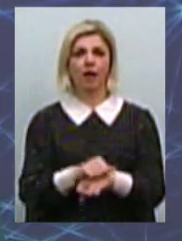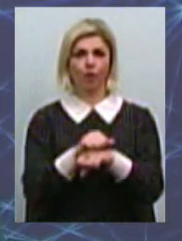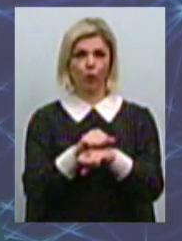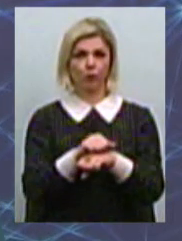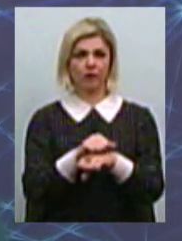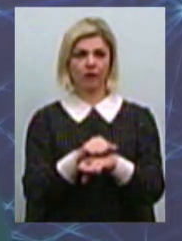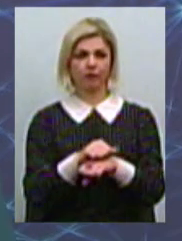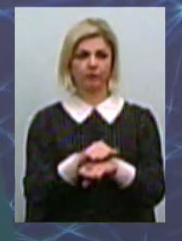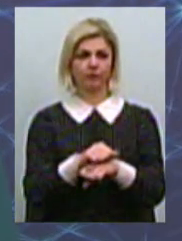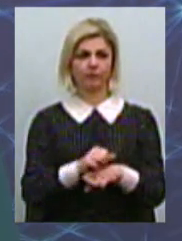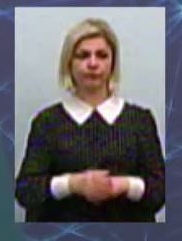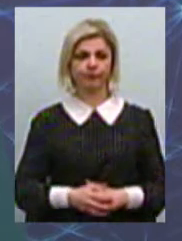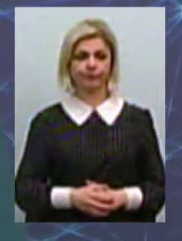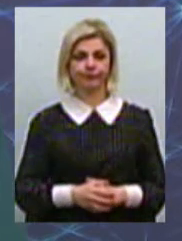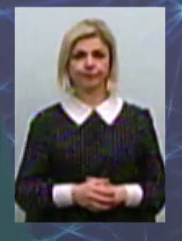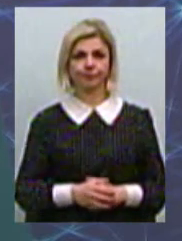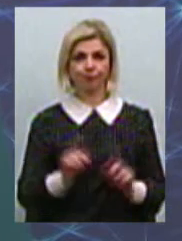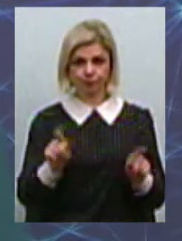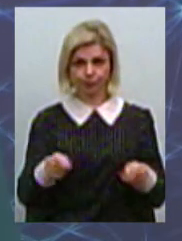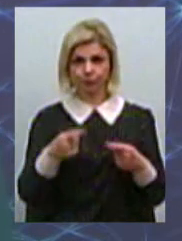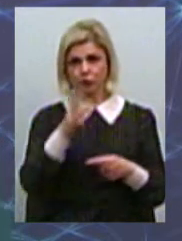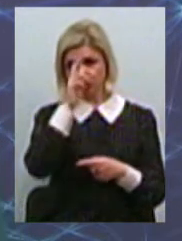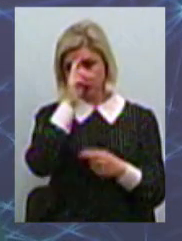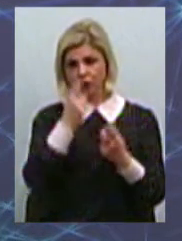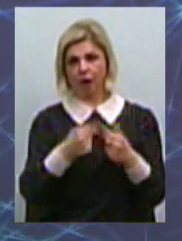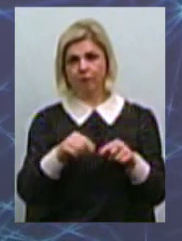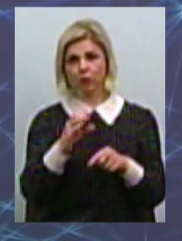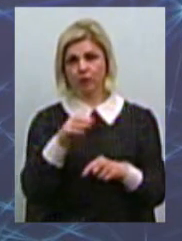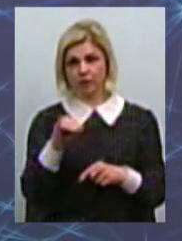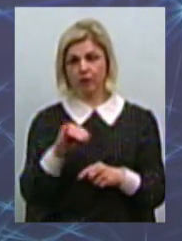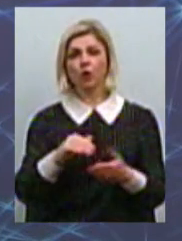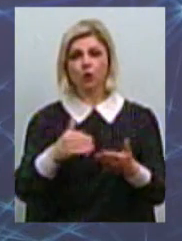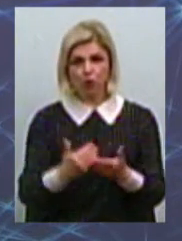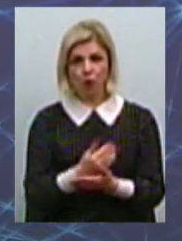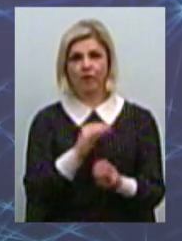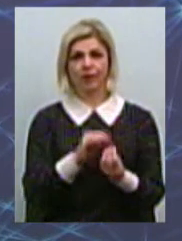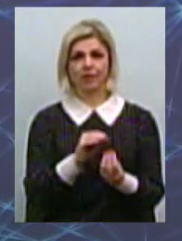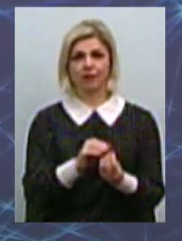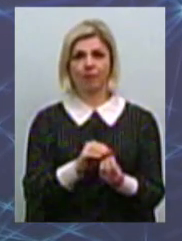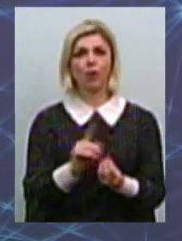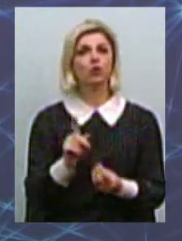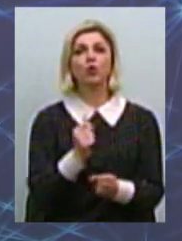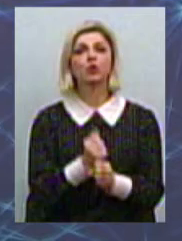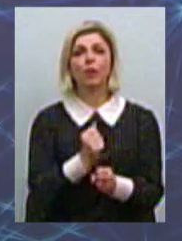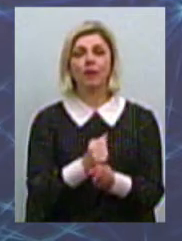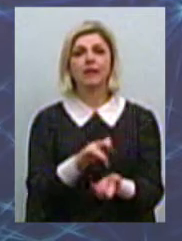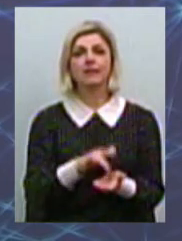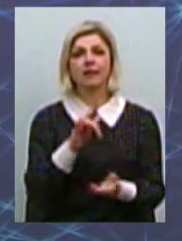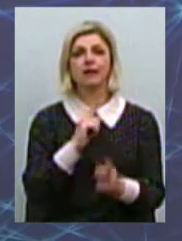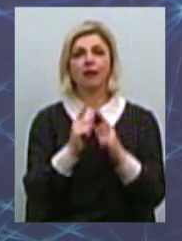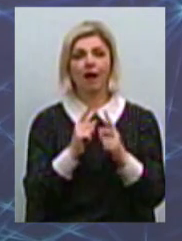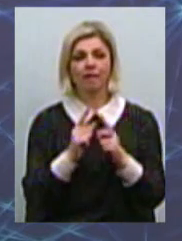революція, побудова державності. Знову те ж саме. Що зробила та ж Центральна Рада, її